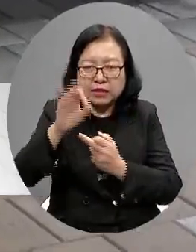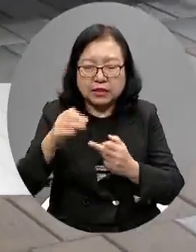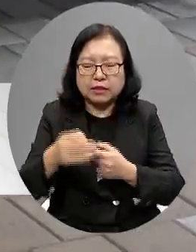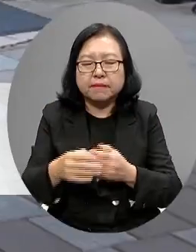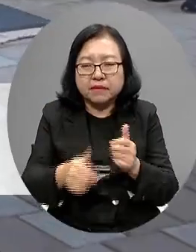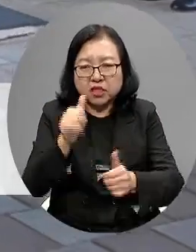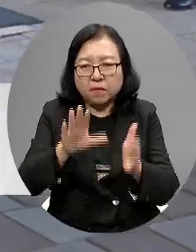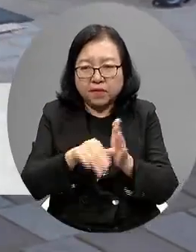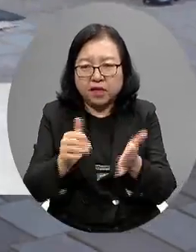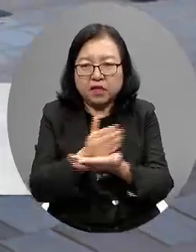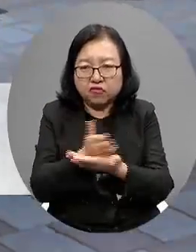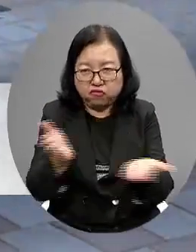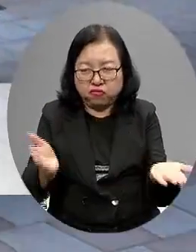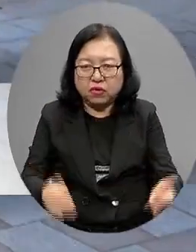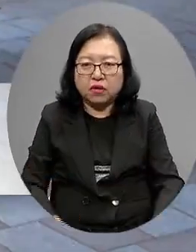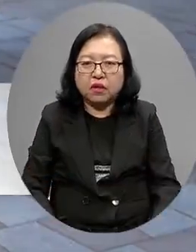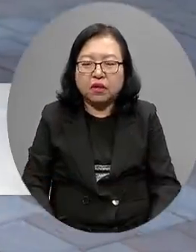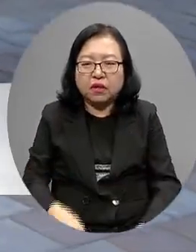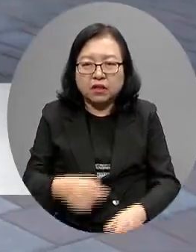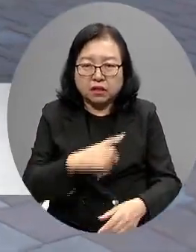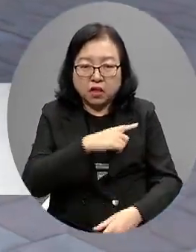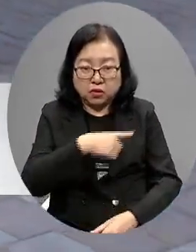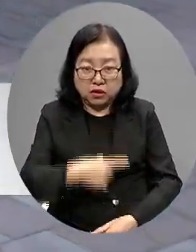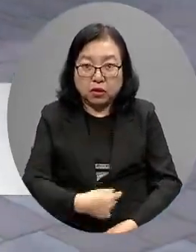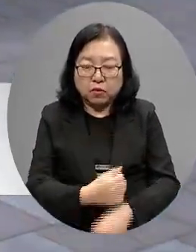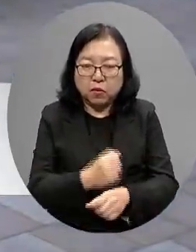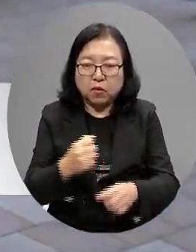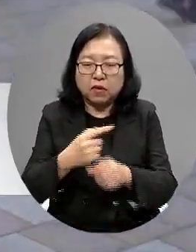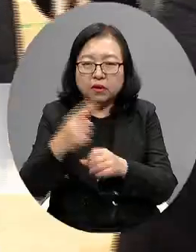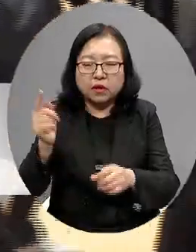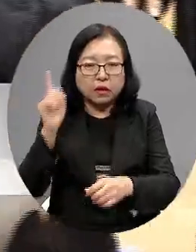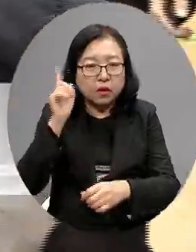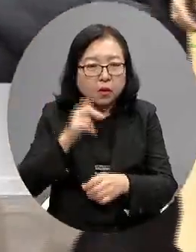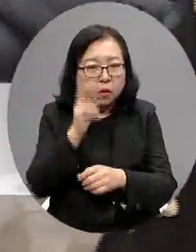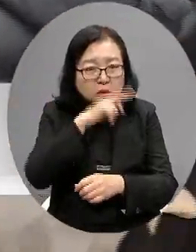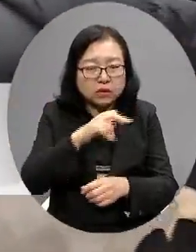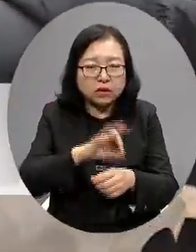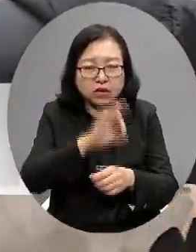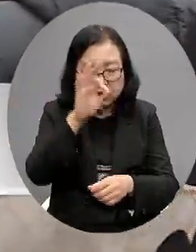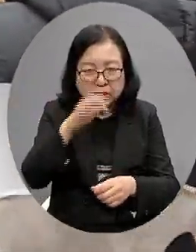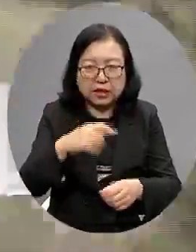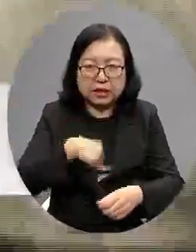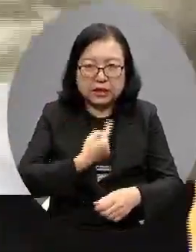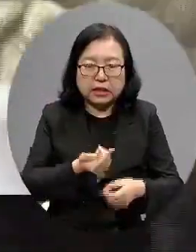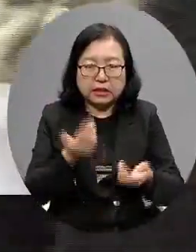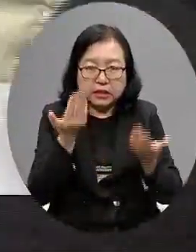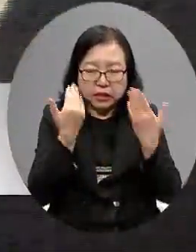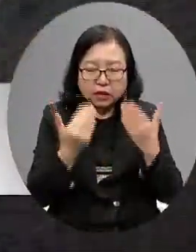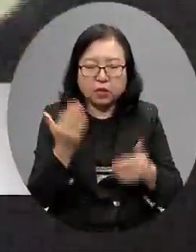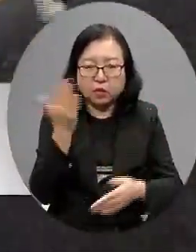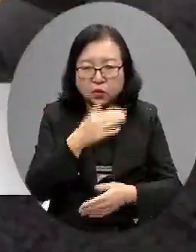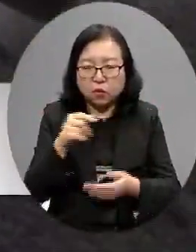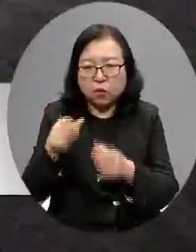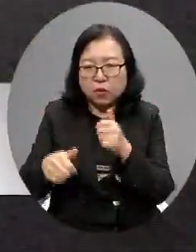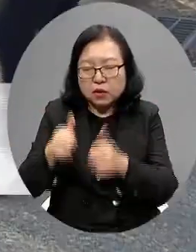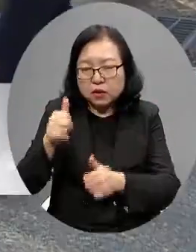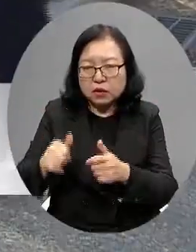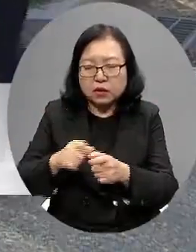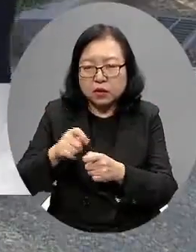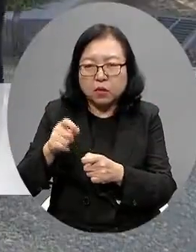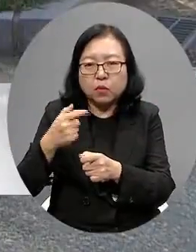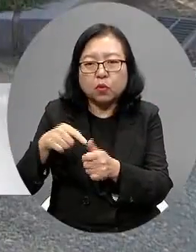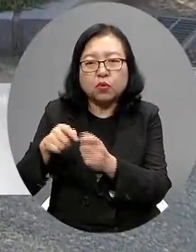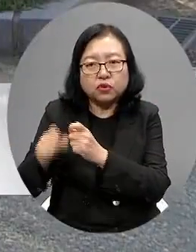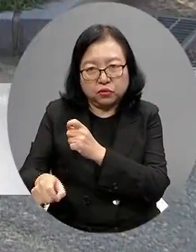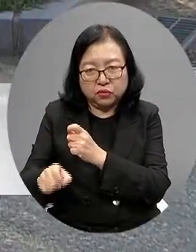배부합니다 수능 수험표는 내일 오전 10시에 출신학교나 시험지구 교육지원청에서 배부하며 이어